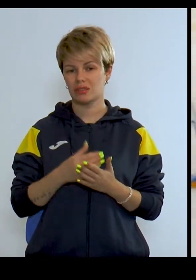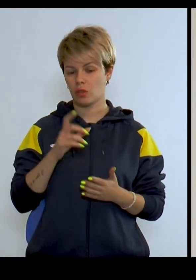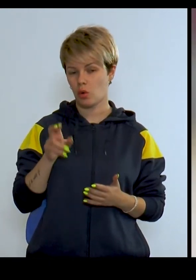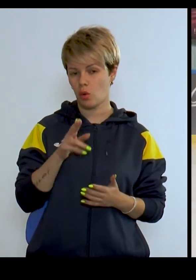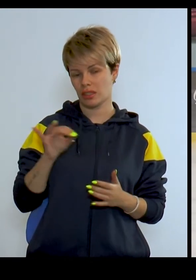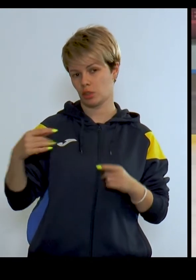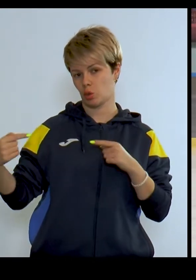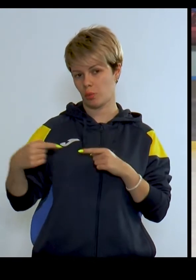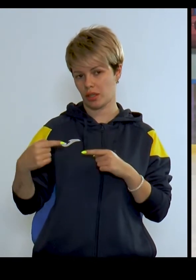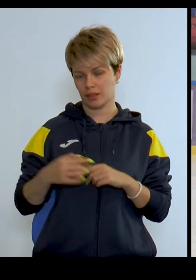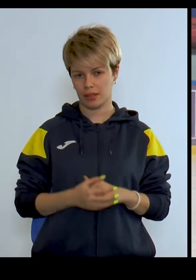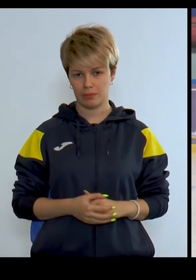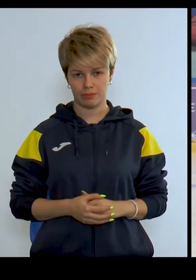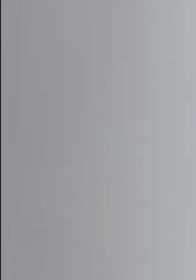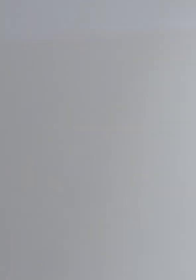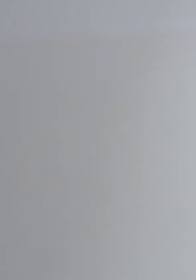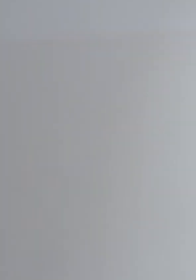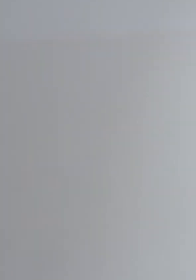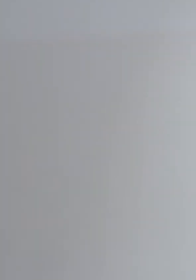свої ходи та ходи суперників.